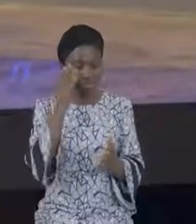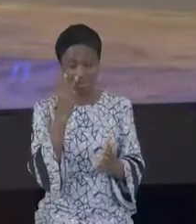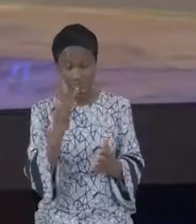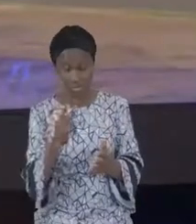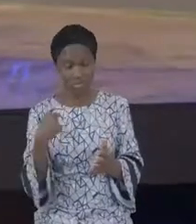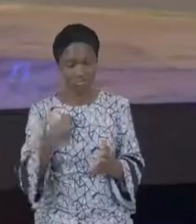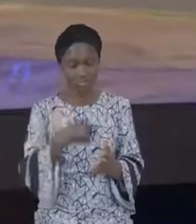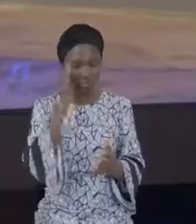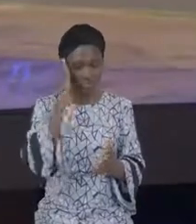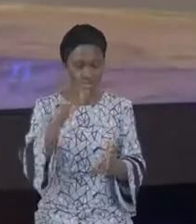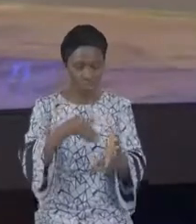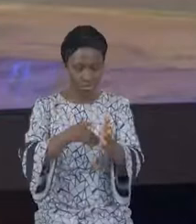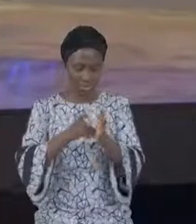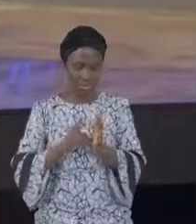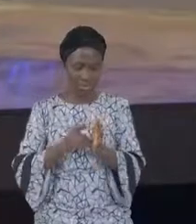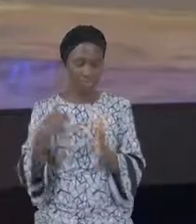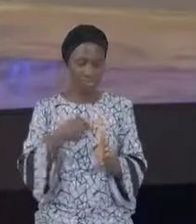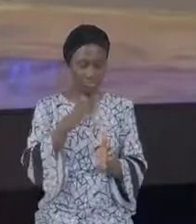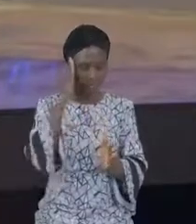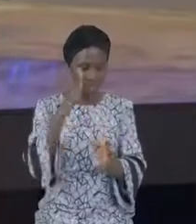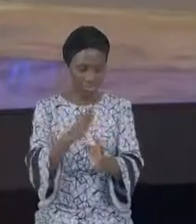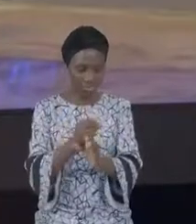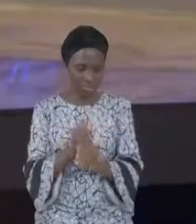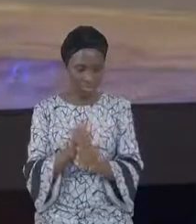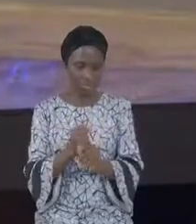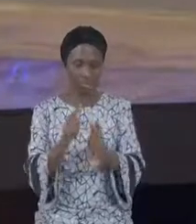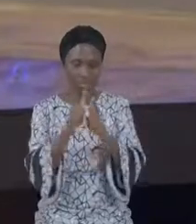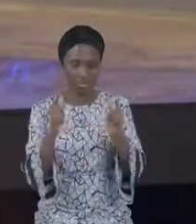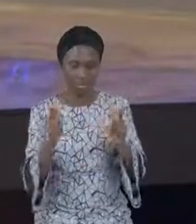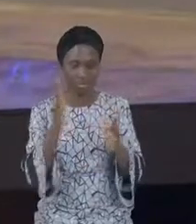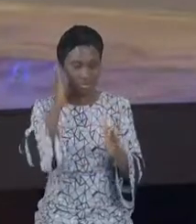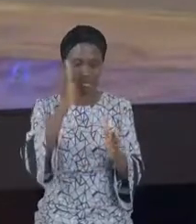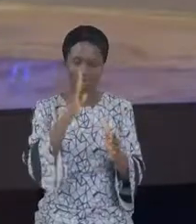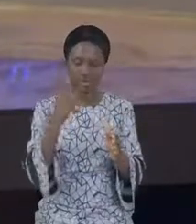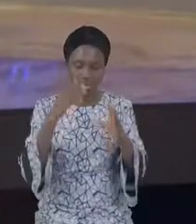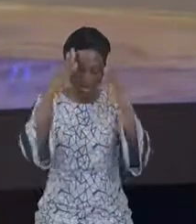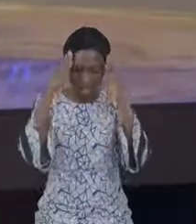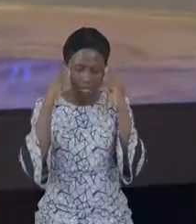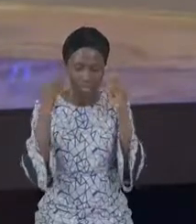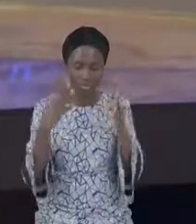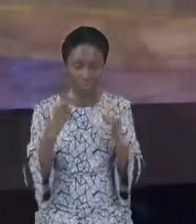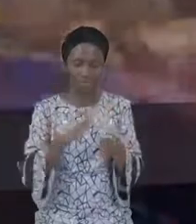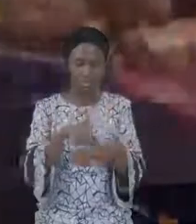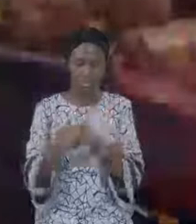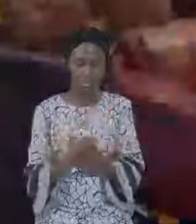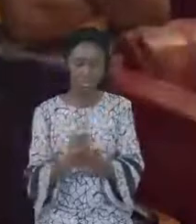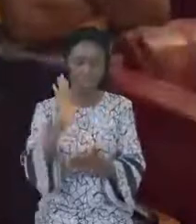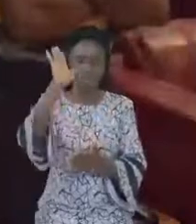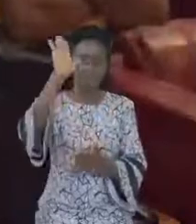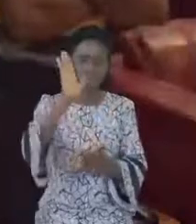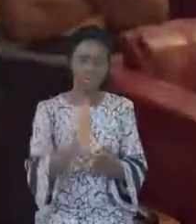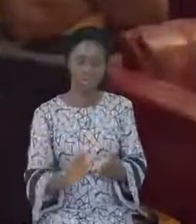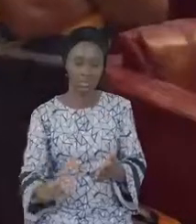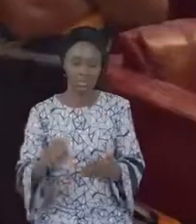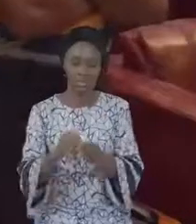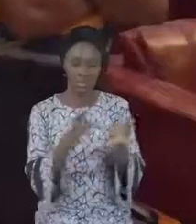nous demandions et que nous recevions de grandes expériences et que ce soit